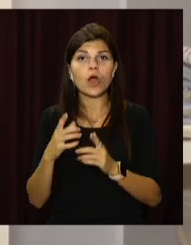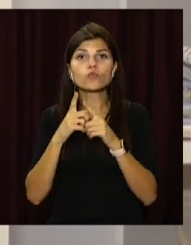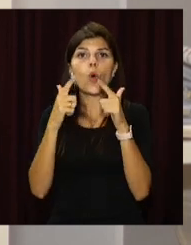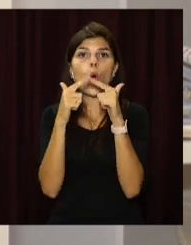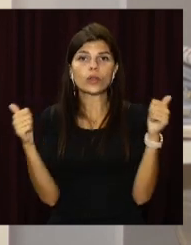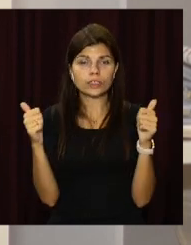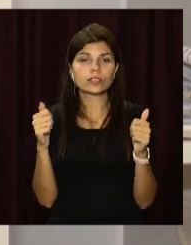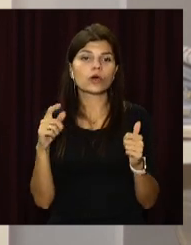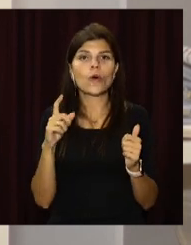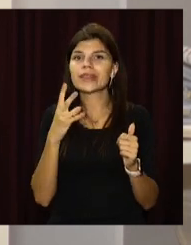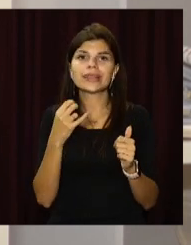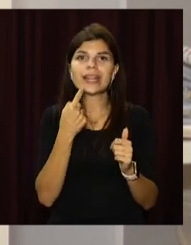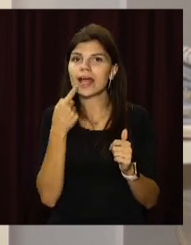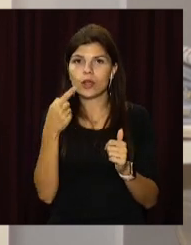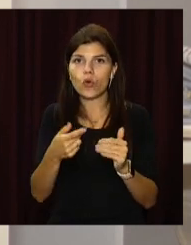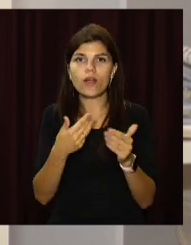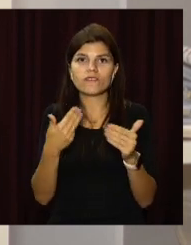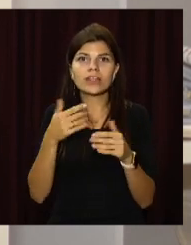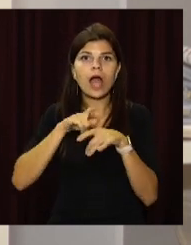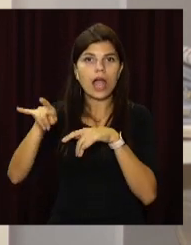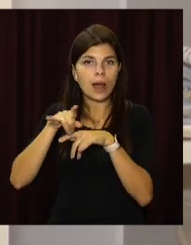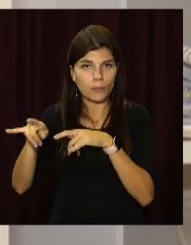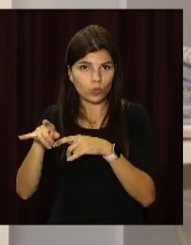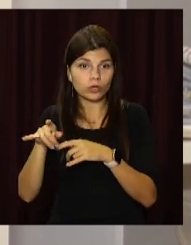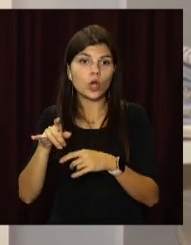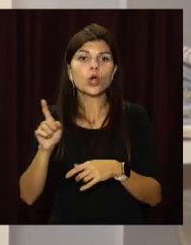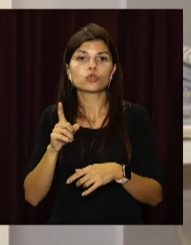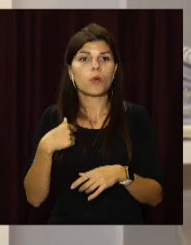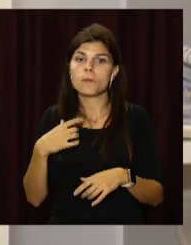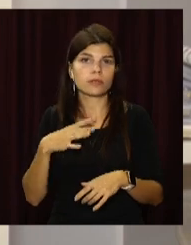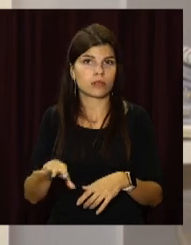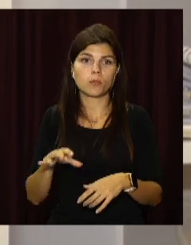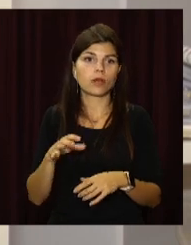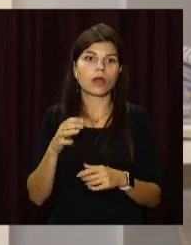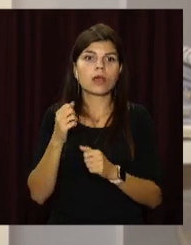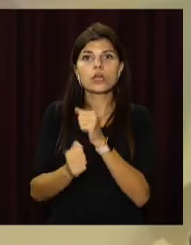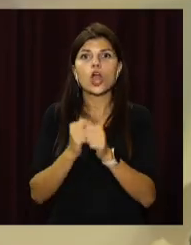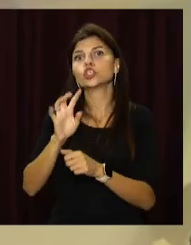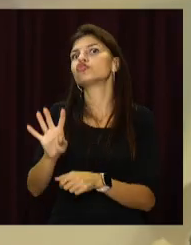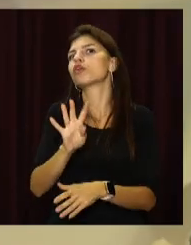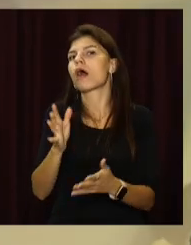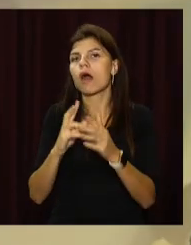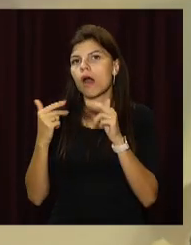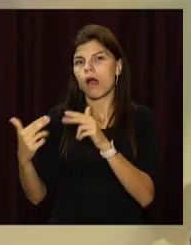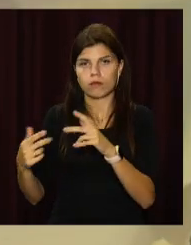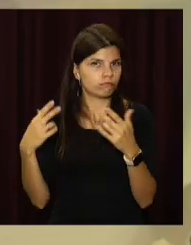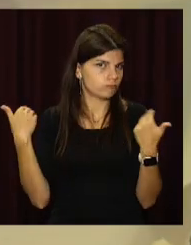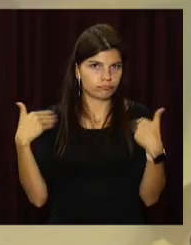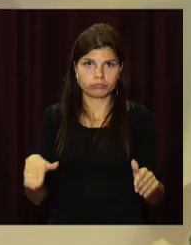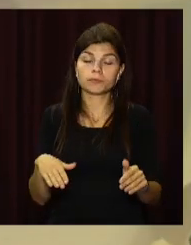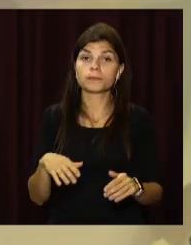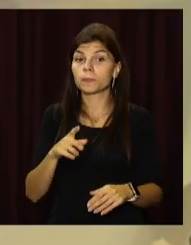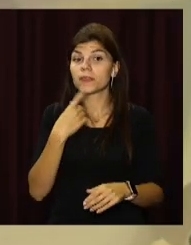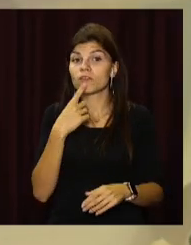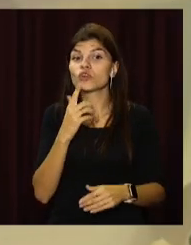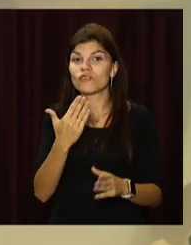сам находился где-то недалеко, именно от аэропорта, в том плане, чтобы мы не ехали там 4 часа. Мандрівниця зі стажем каже,